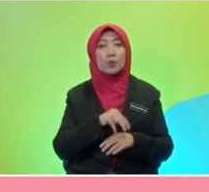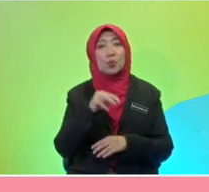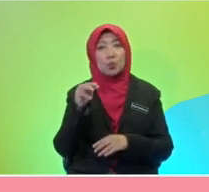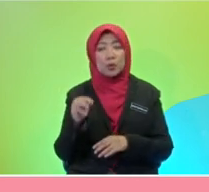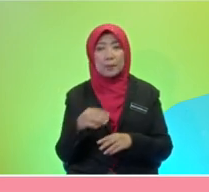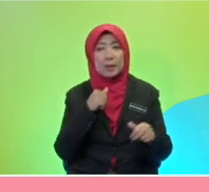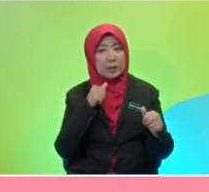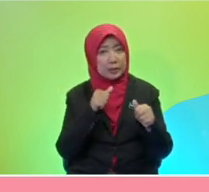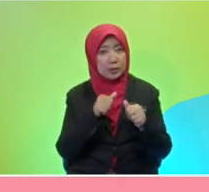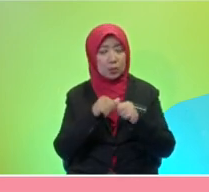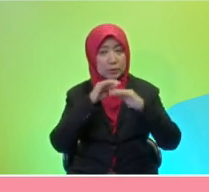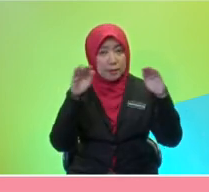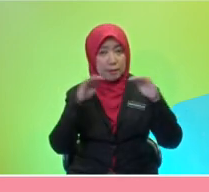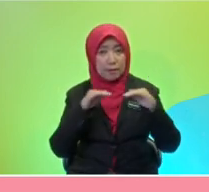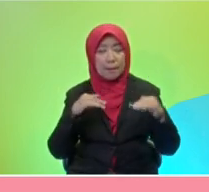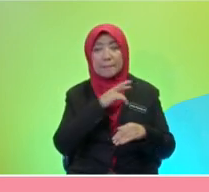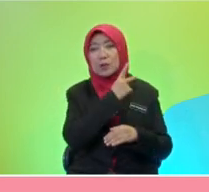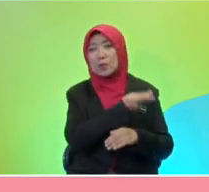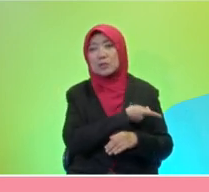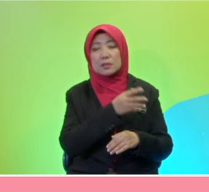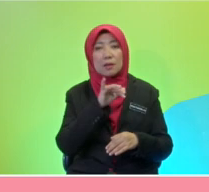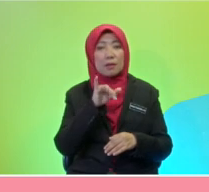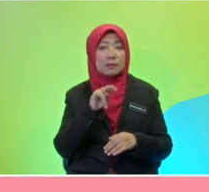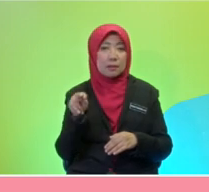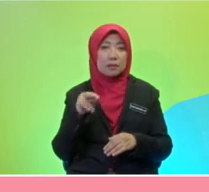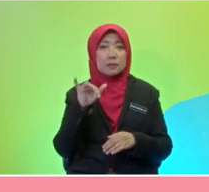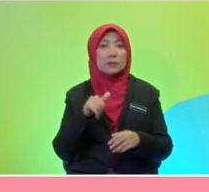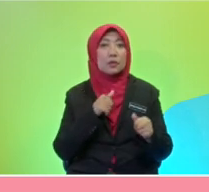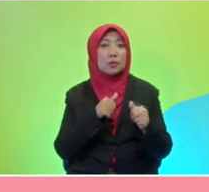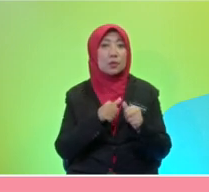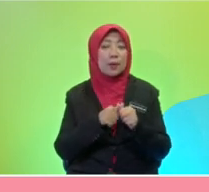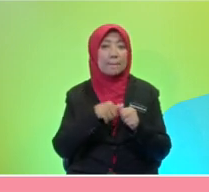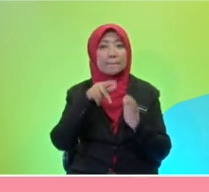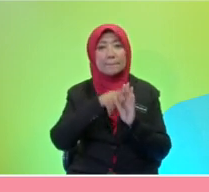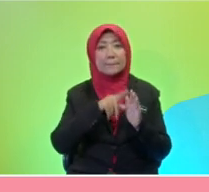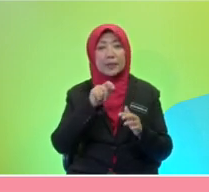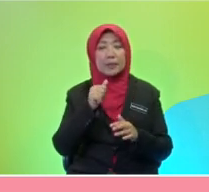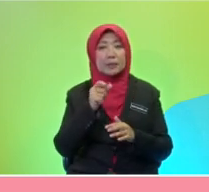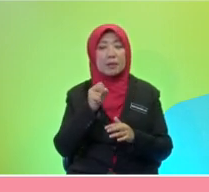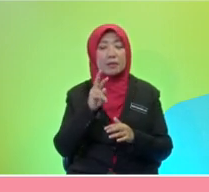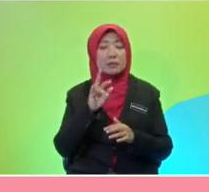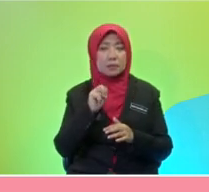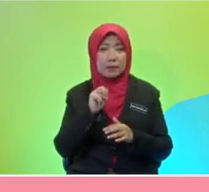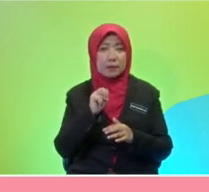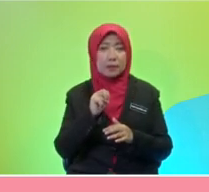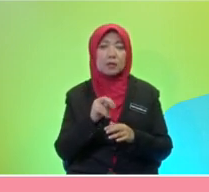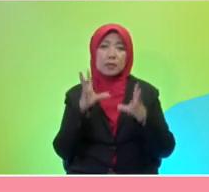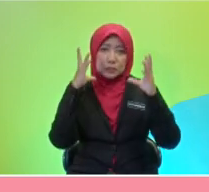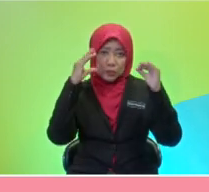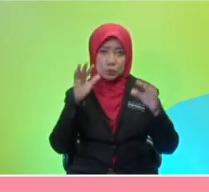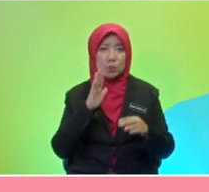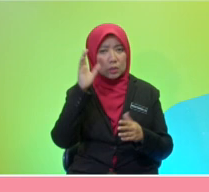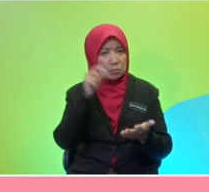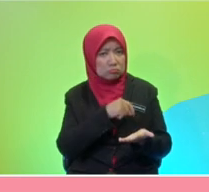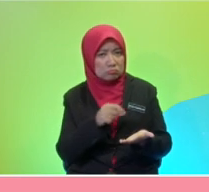diperincikan dalam dokumen dan pencak silat Oke berikutnya nih guru-guru akan daripada apa yang murid dan siapa yang tadi dalam